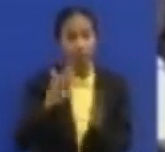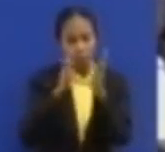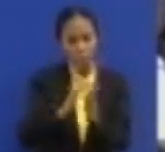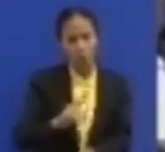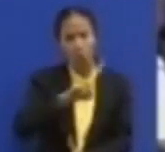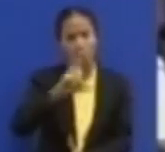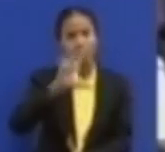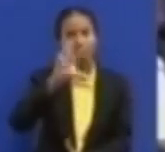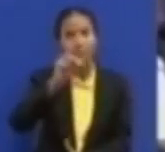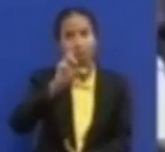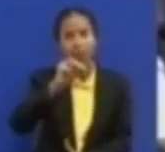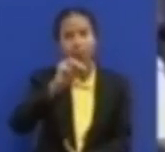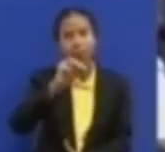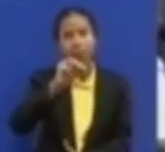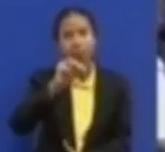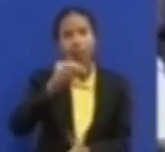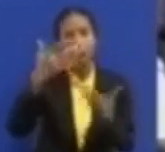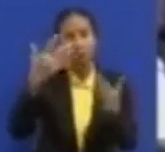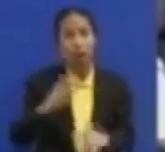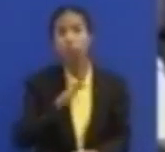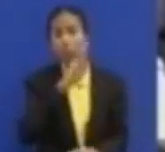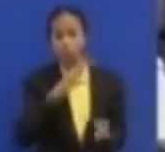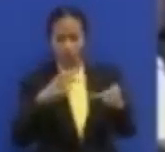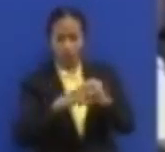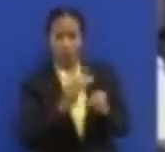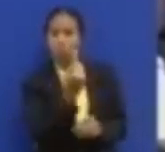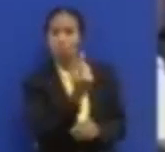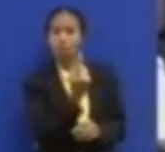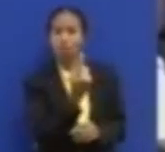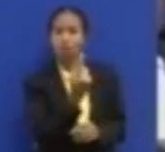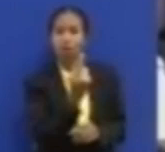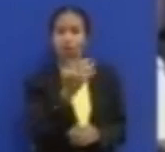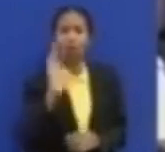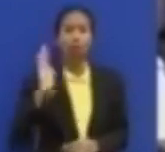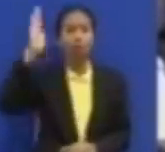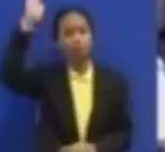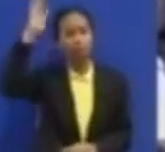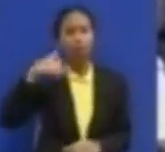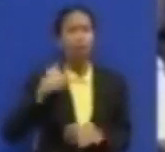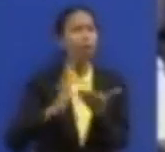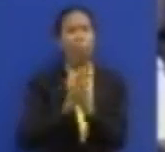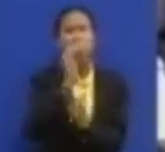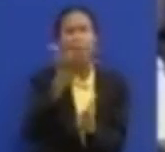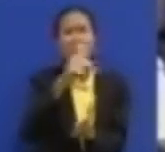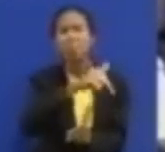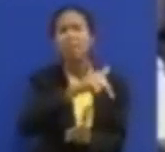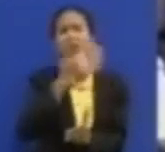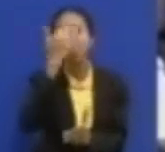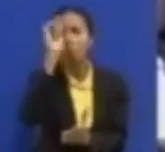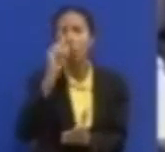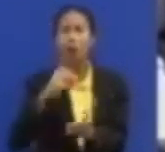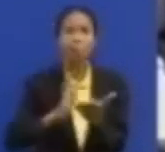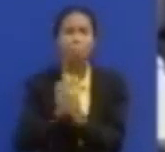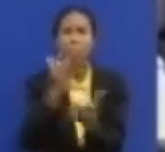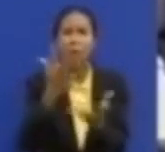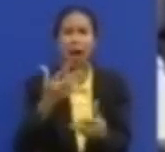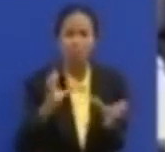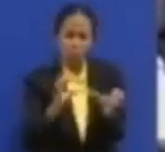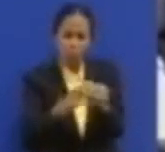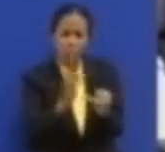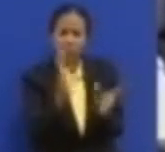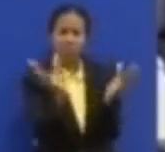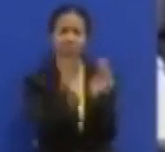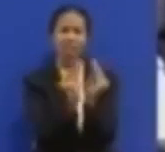ครับถ้าพรรคเพื่อไทยพรรคเดียวยกมือโหวตประธานสภาเนี่ยยังไงก็ไม่ผ่านครับถามจริงๆฮะท่านกลัวอะ